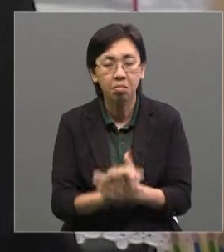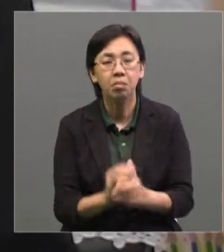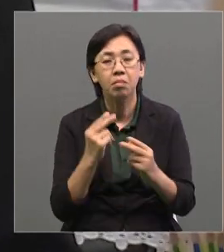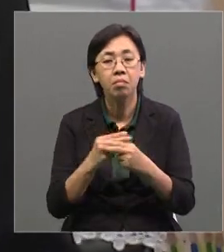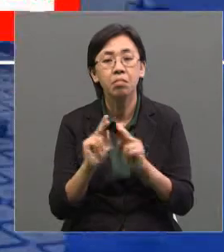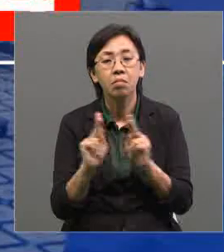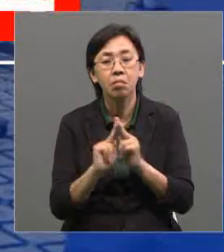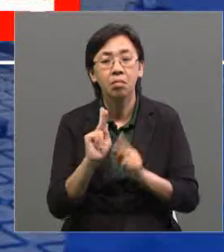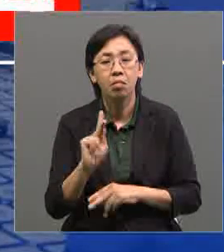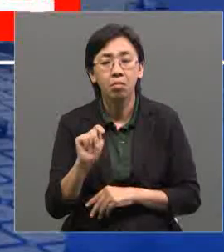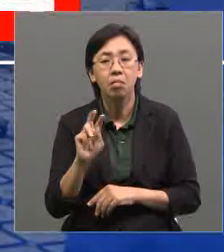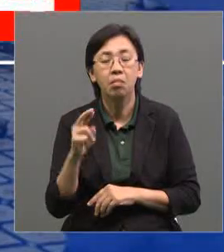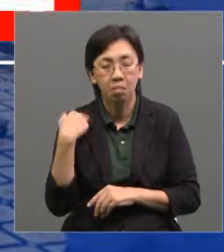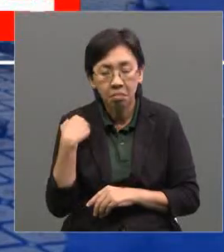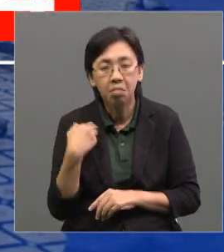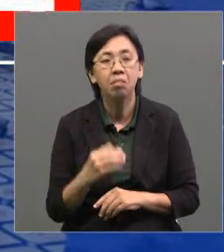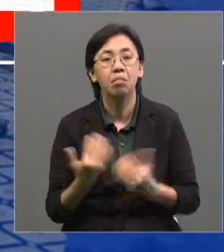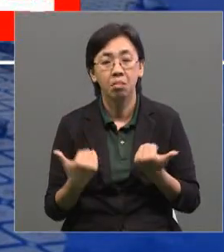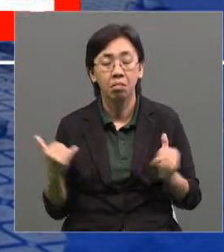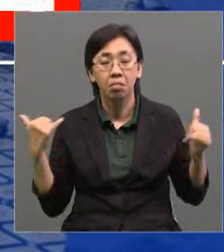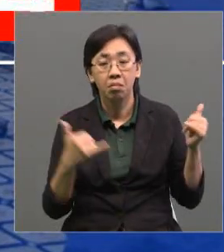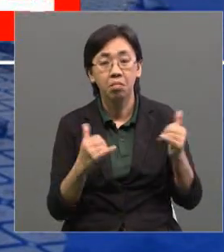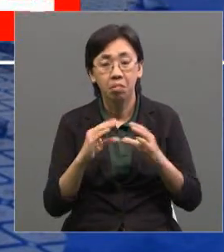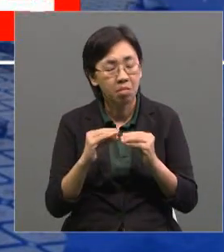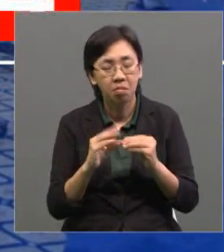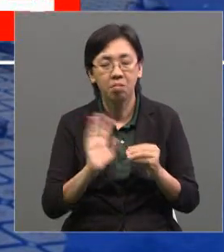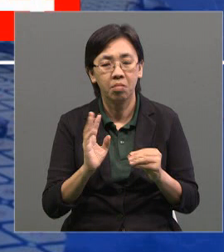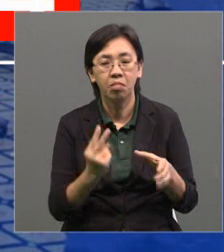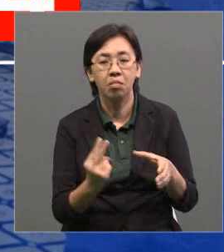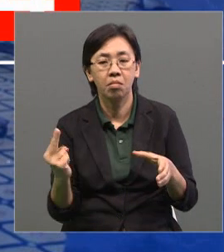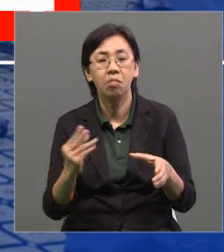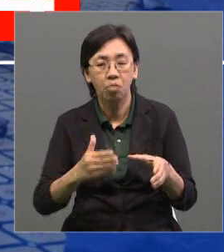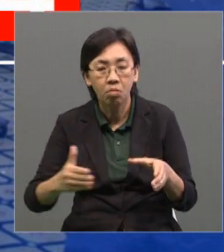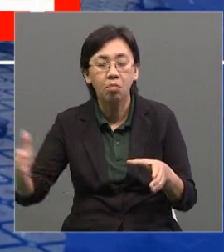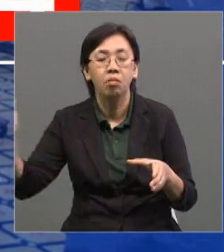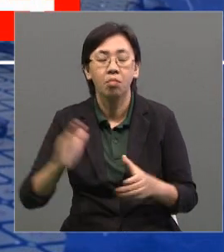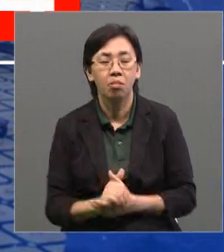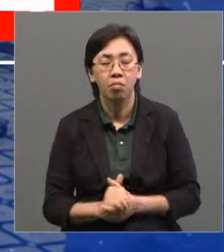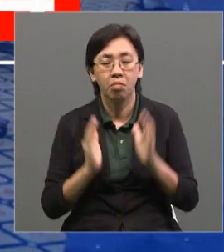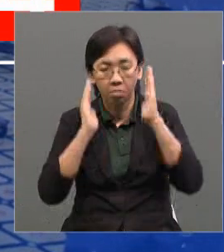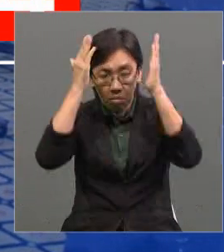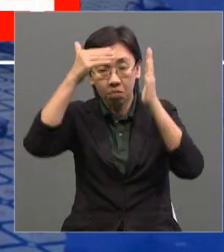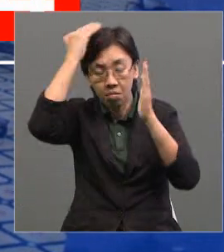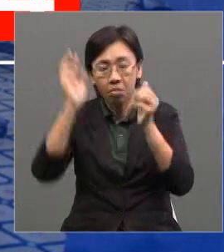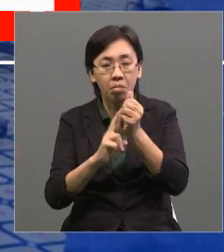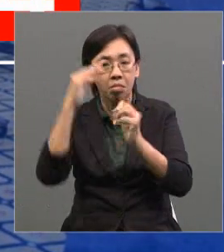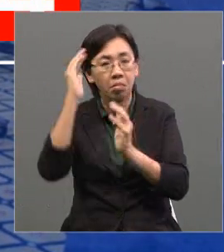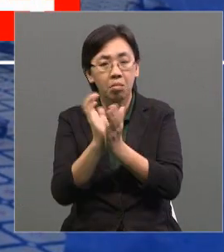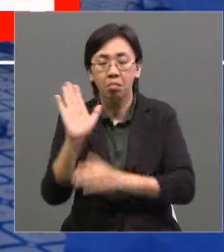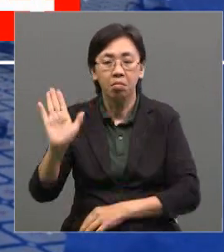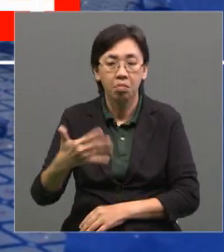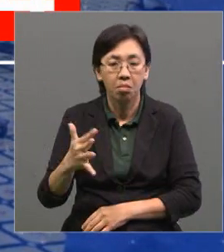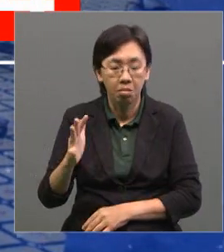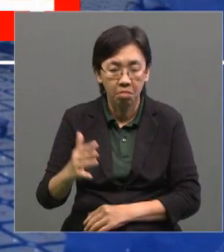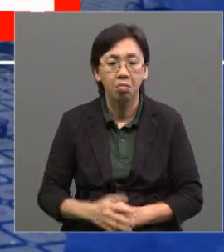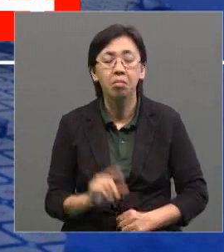กรรมการกตรเนี่ยนะคะแต่ว่าวันนี้ท่านมาเข้าประชุมก็เชิญออกจากห้องประชุมไปส่วนบิ๊กโจ๊กเนี่ยบอกว่าไม่ได้เข้าประชุมวันนี้เมื่อ